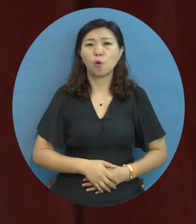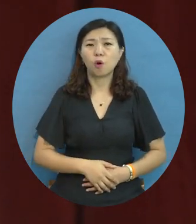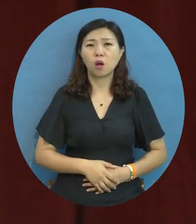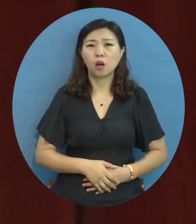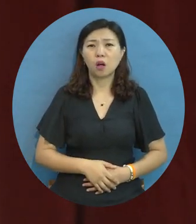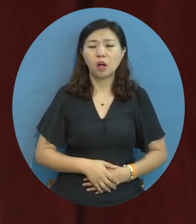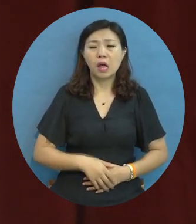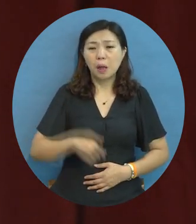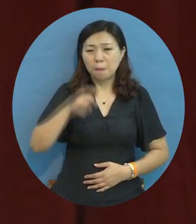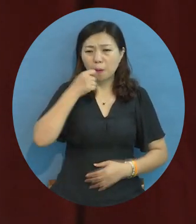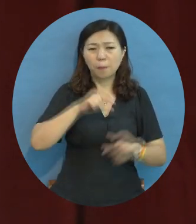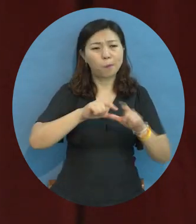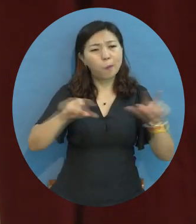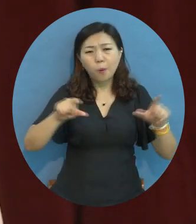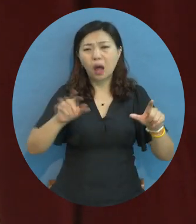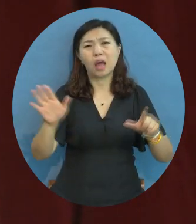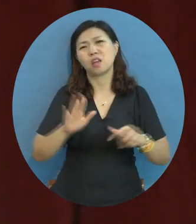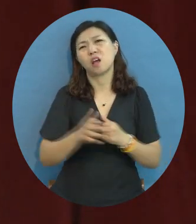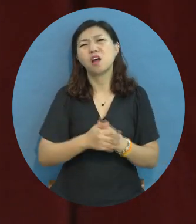일이라고.